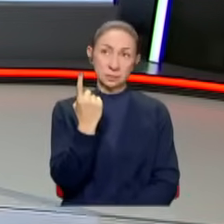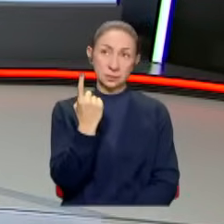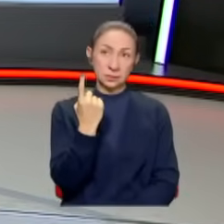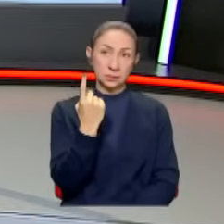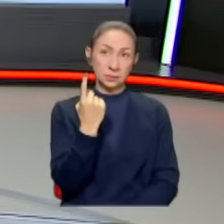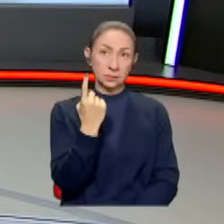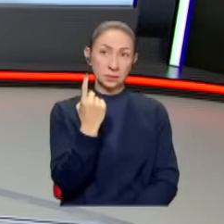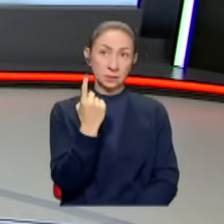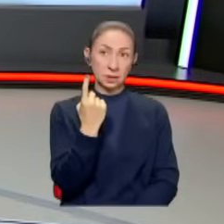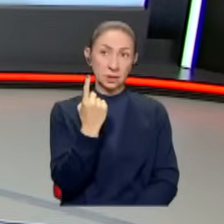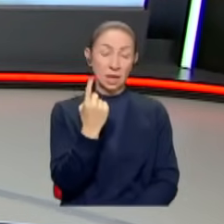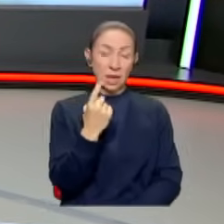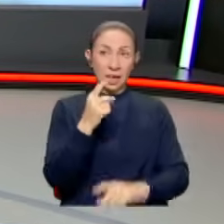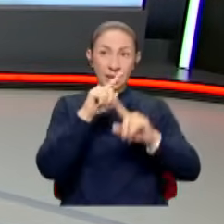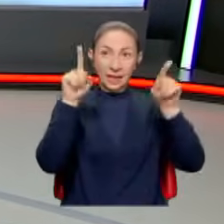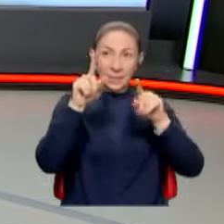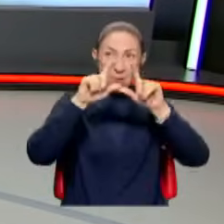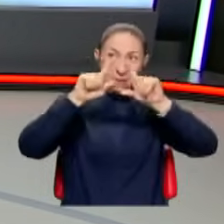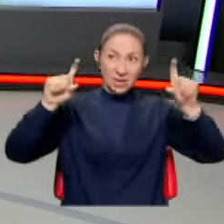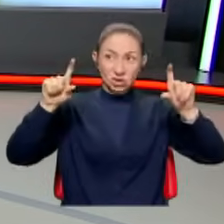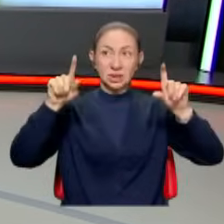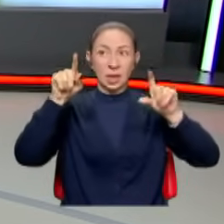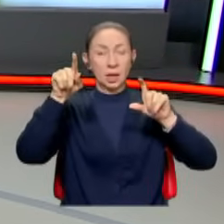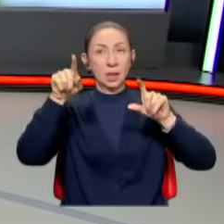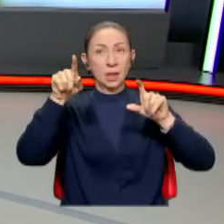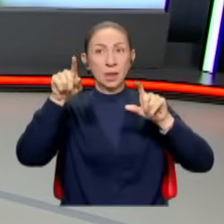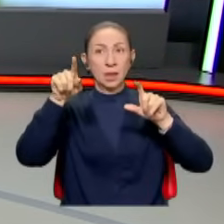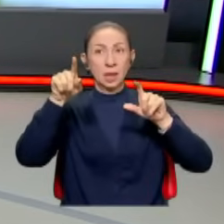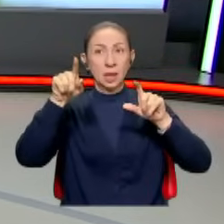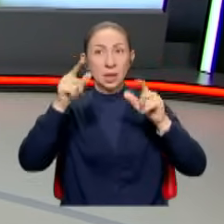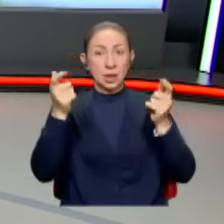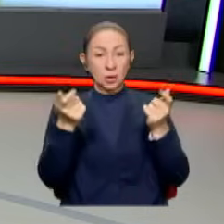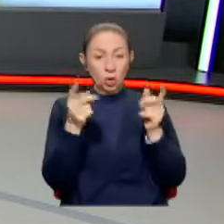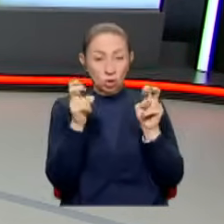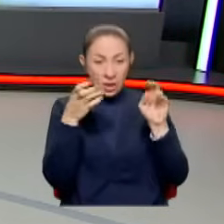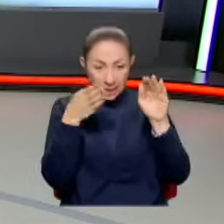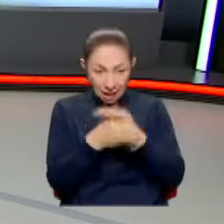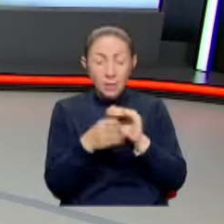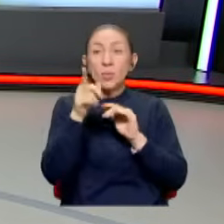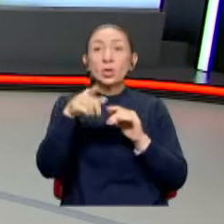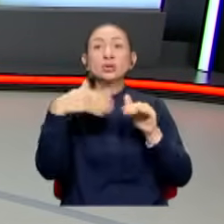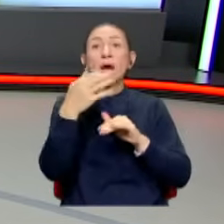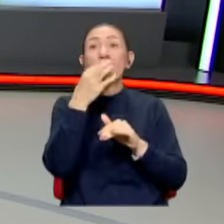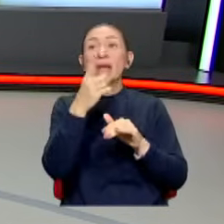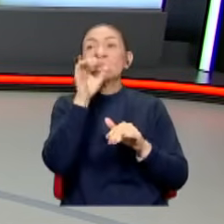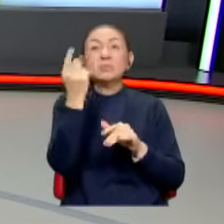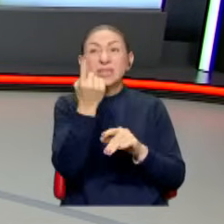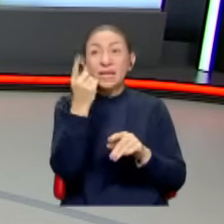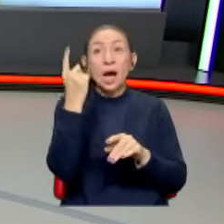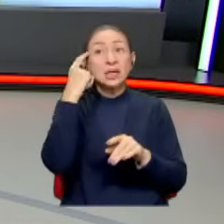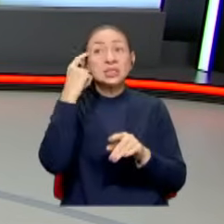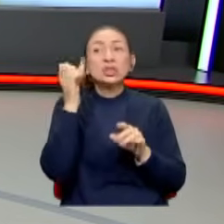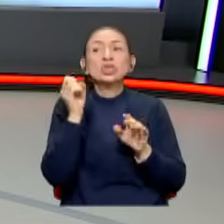bir Efendim ekranla bir başlıkla girelim konuya bundan sonraki haberlerin Hiçbirinde